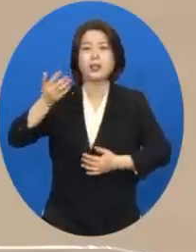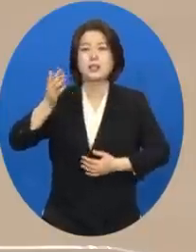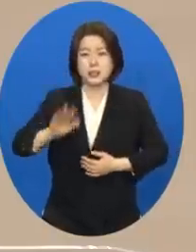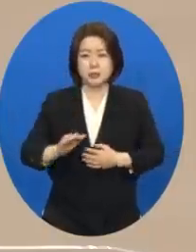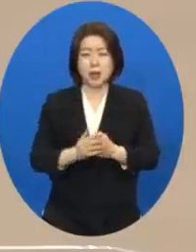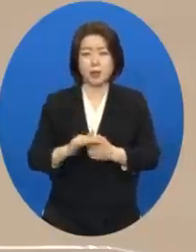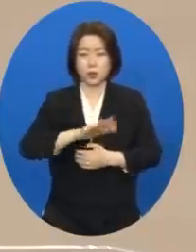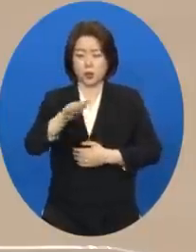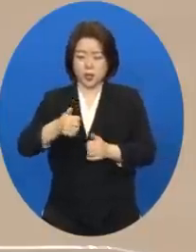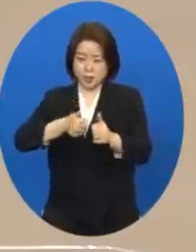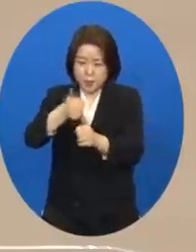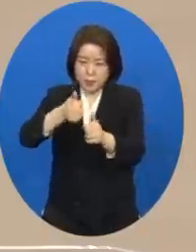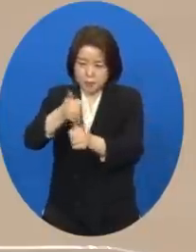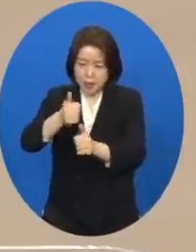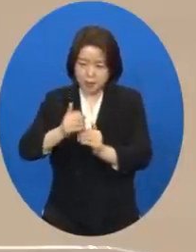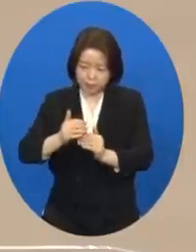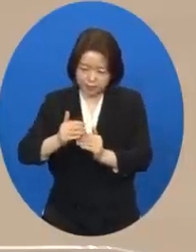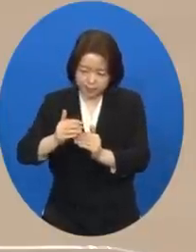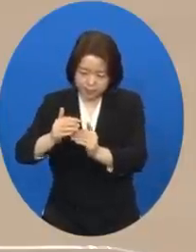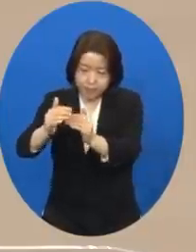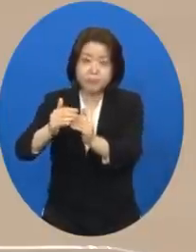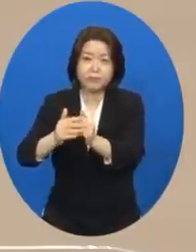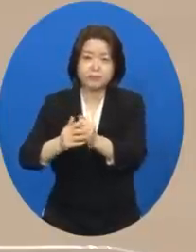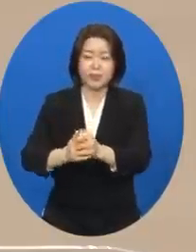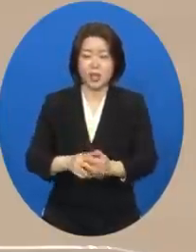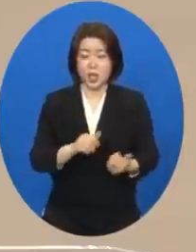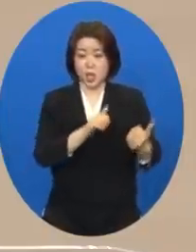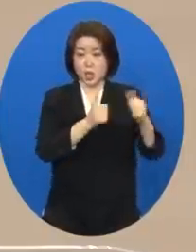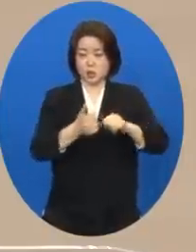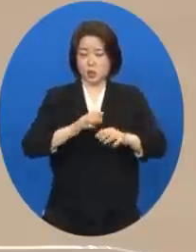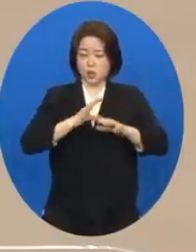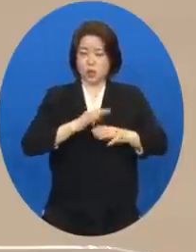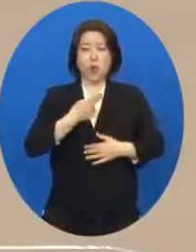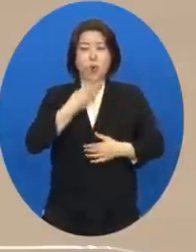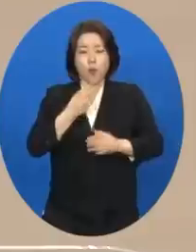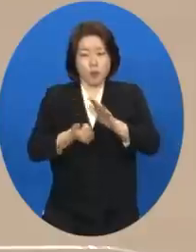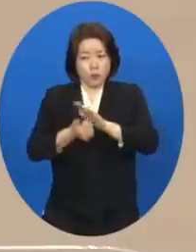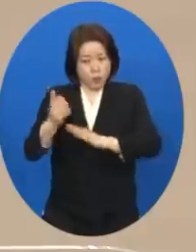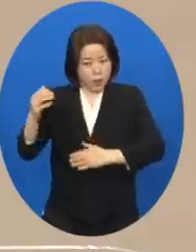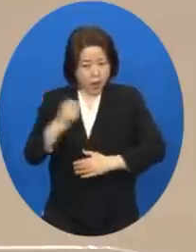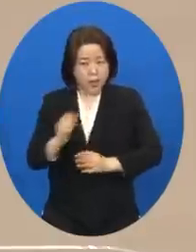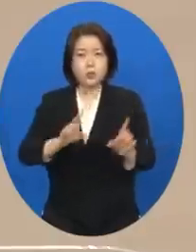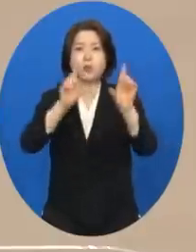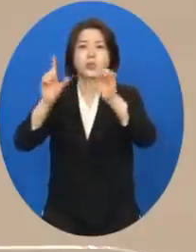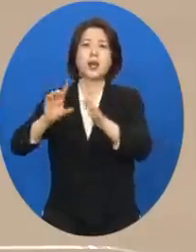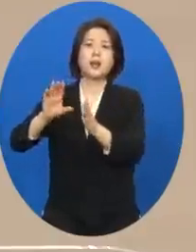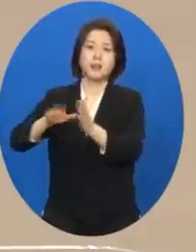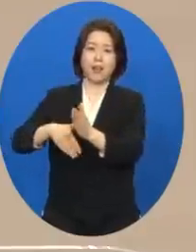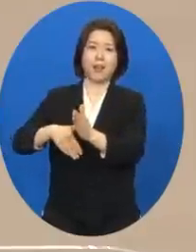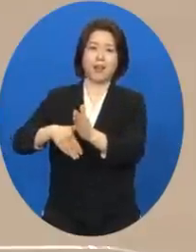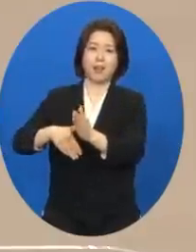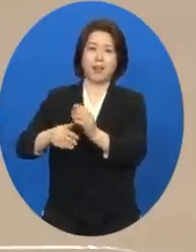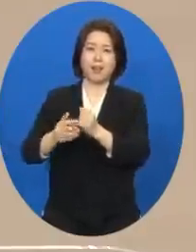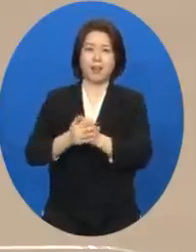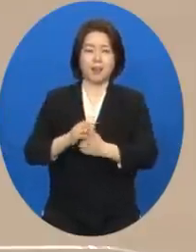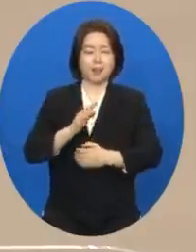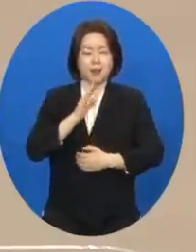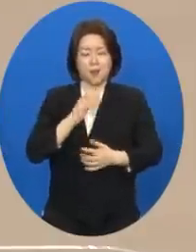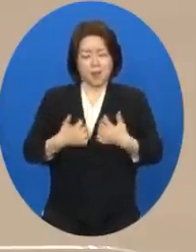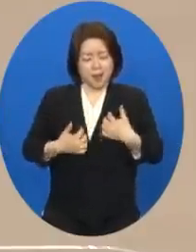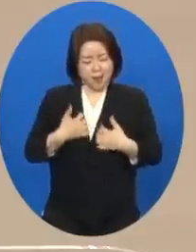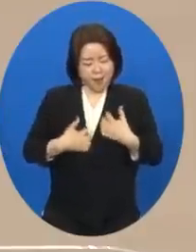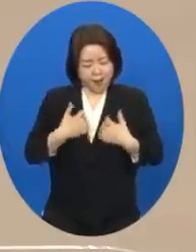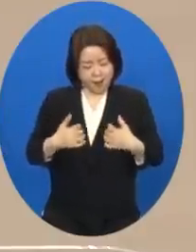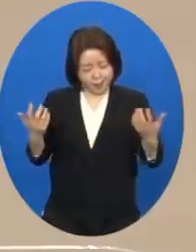이겨 갈때 죽음도 두려워하지 않는 소망을 가질 고의 살 때 말할 수 없는 기쁨의